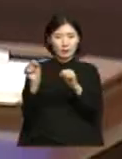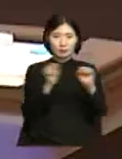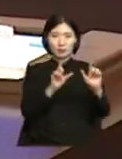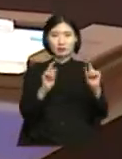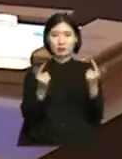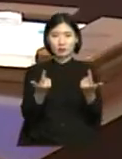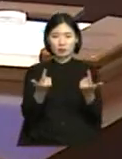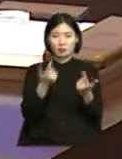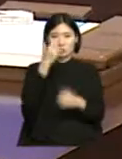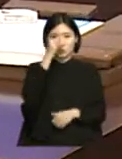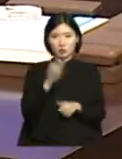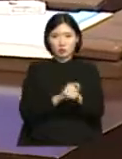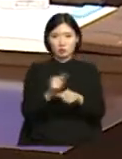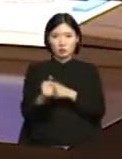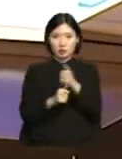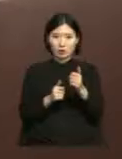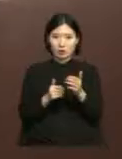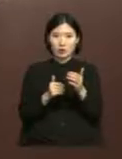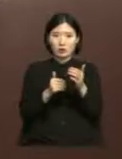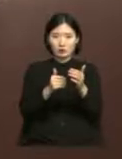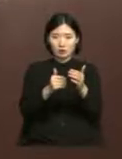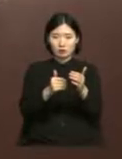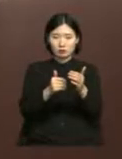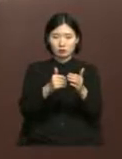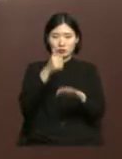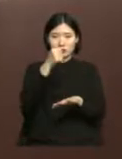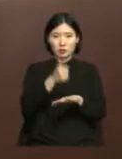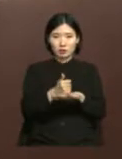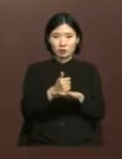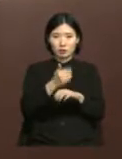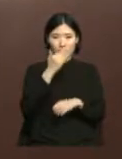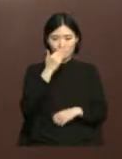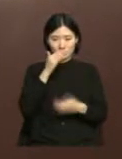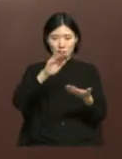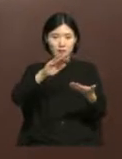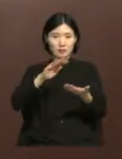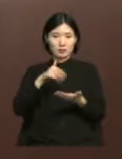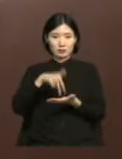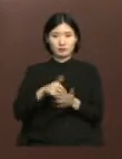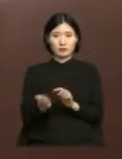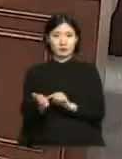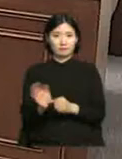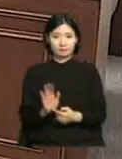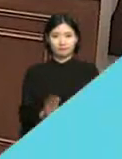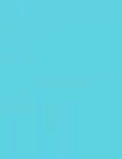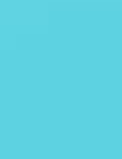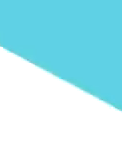윤리특별위원회 절차에 따른 결과도 겸허히 받아들이겠다며 입장을 전했습니다.